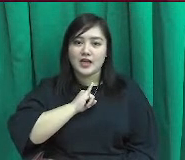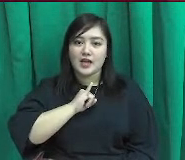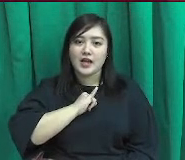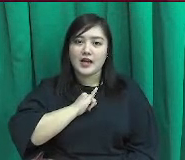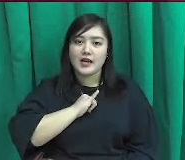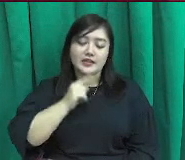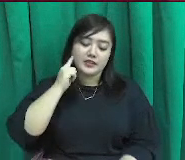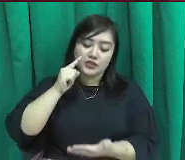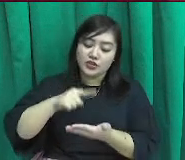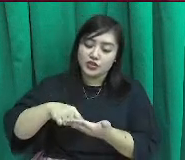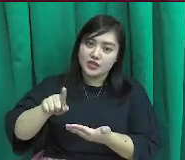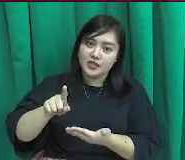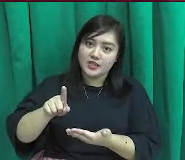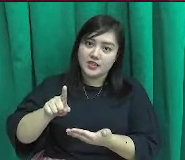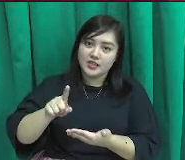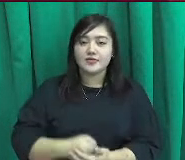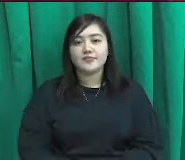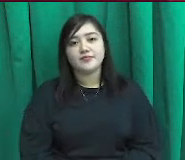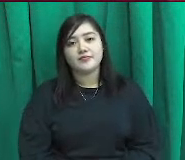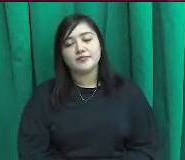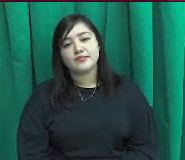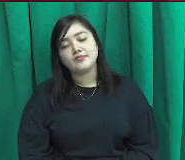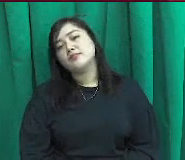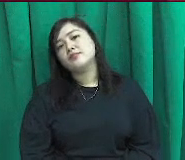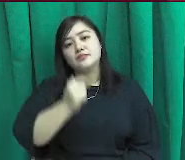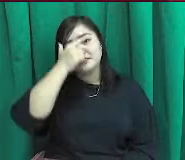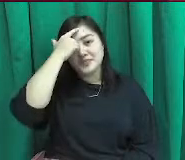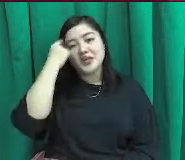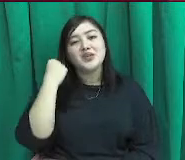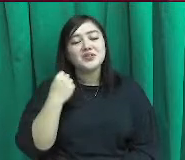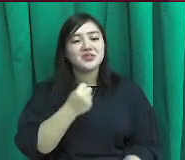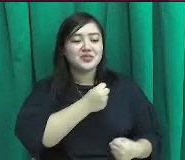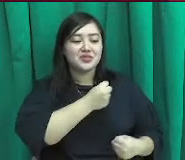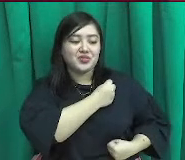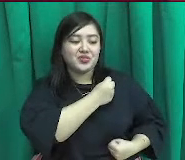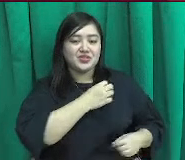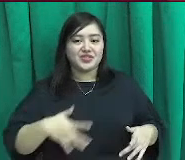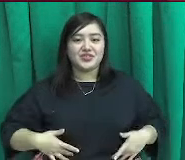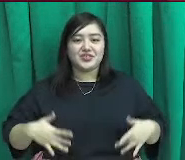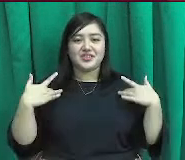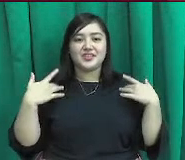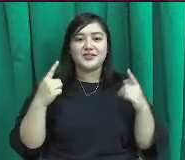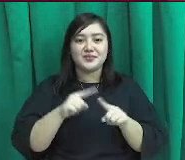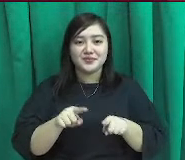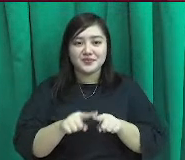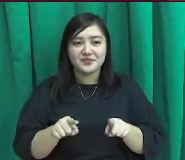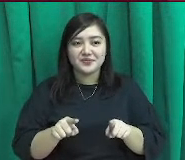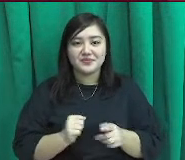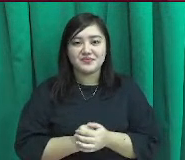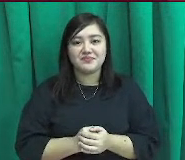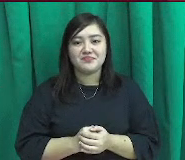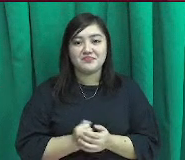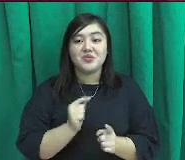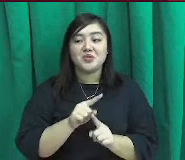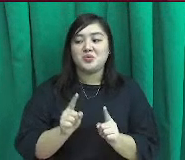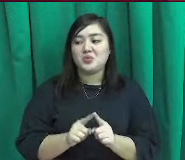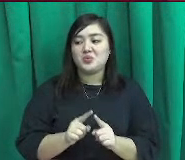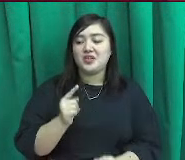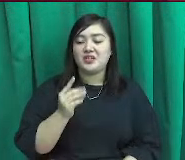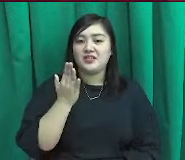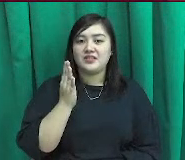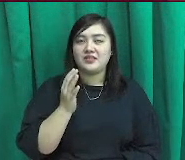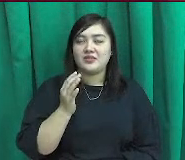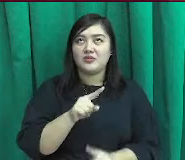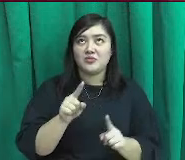Mm. No, kasi alam niyo, iba kasi ang mundo ng militar eh. Ang mundo ng militar talaga pag sinabi mo. Obey